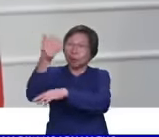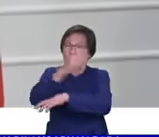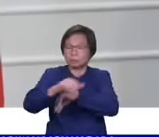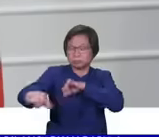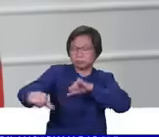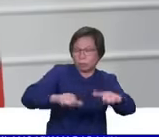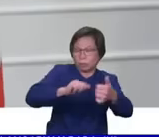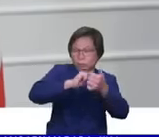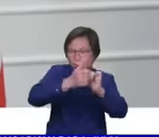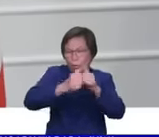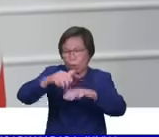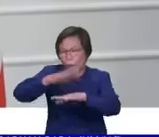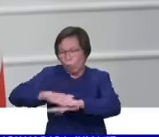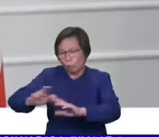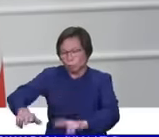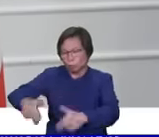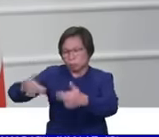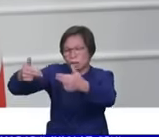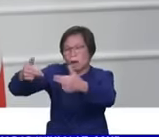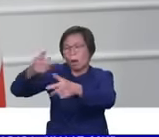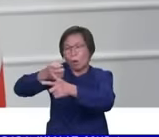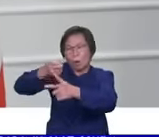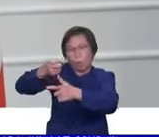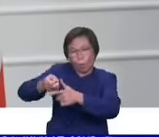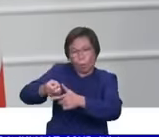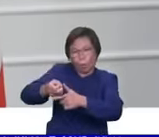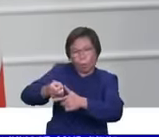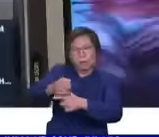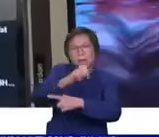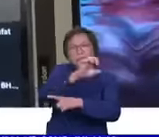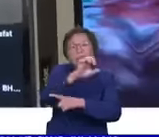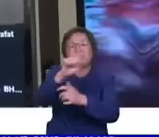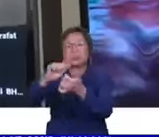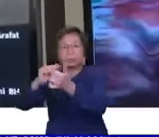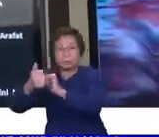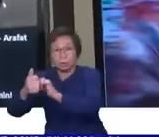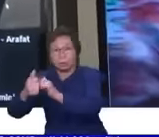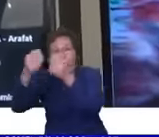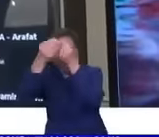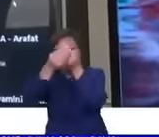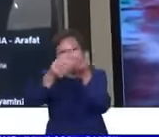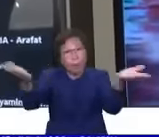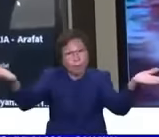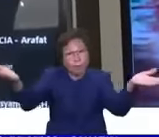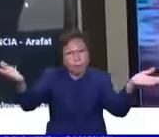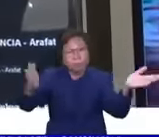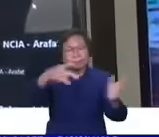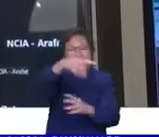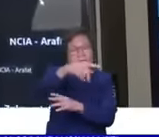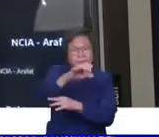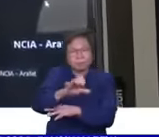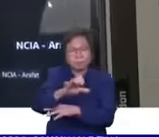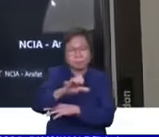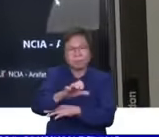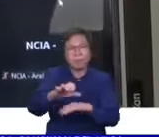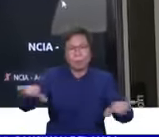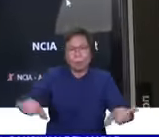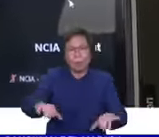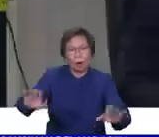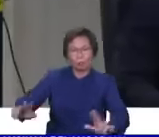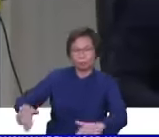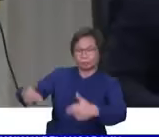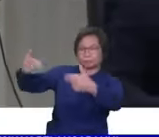aktiviti sukan dalam talian ataupun isukan dia memalukannya dalam sidang media yang